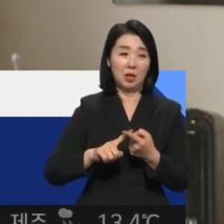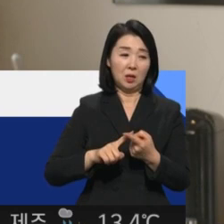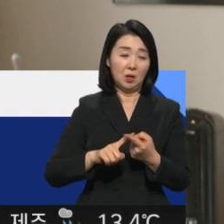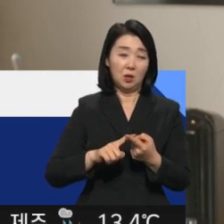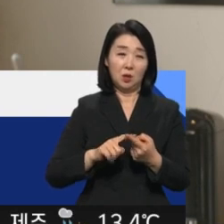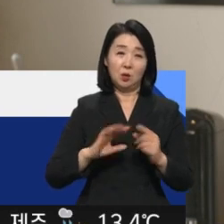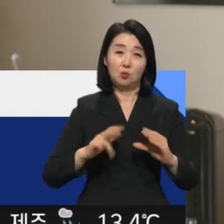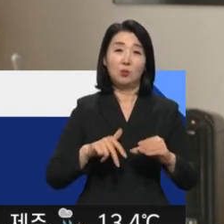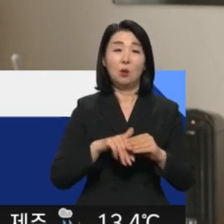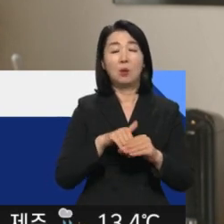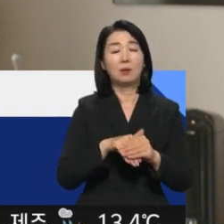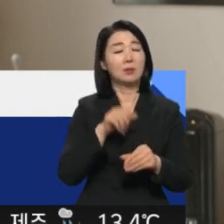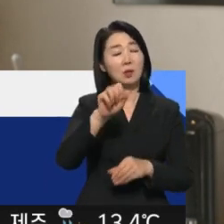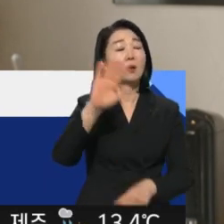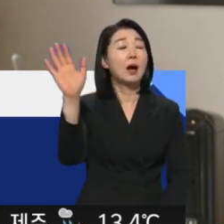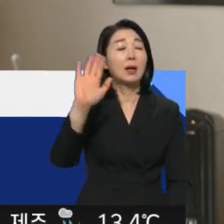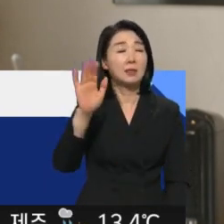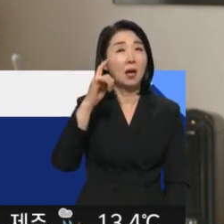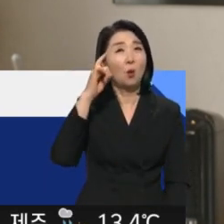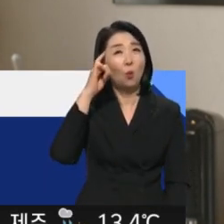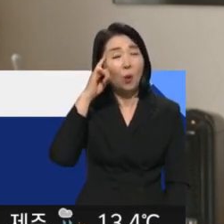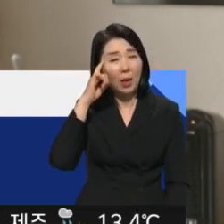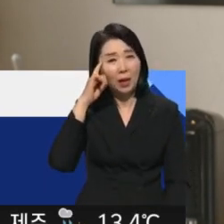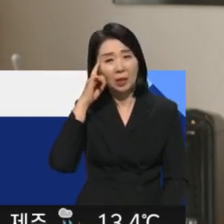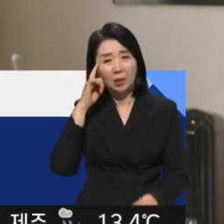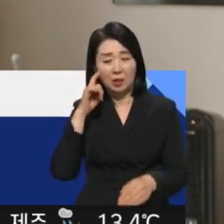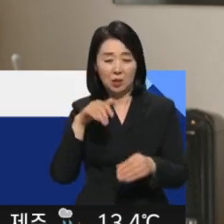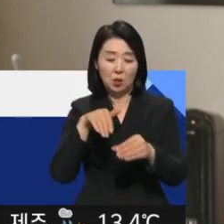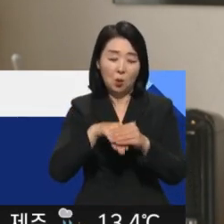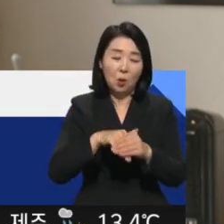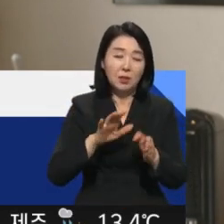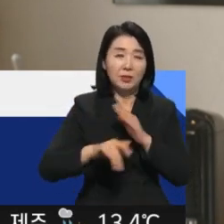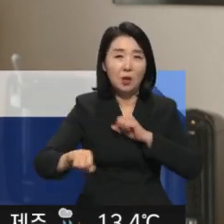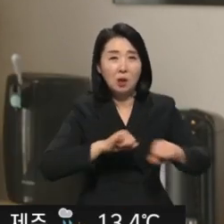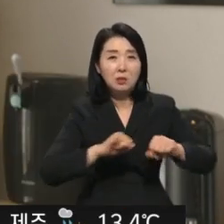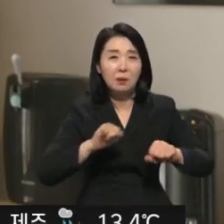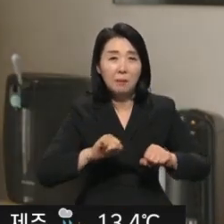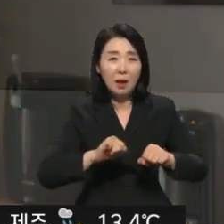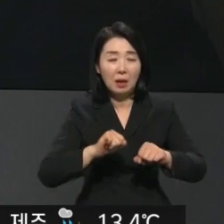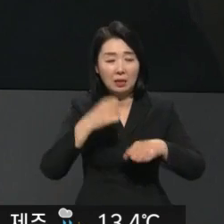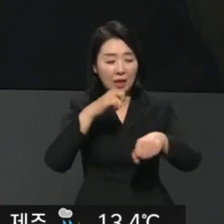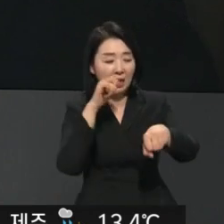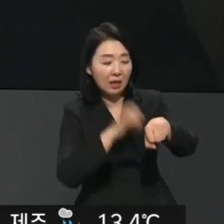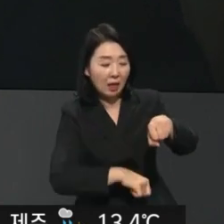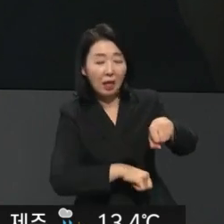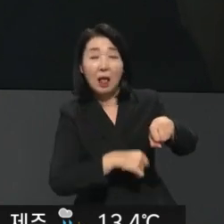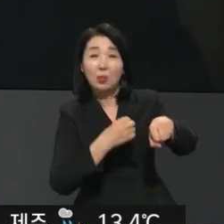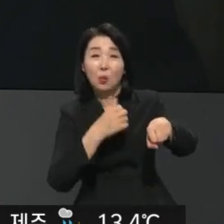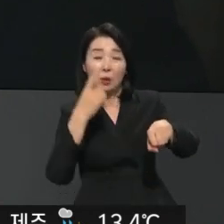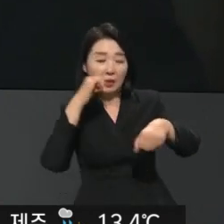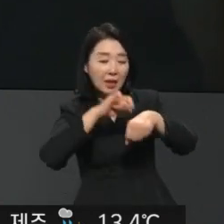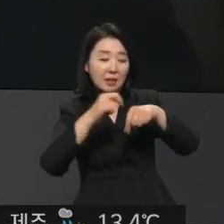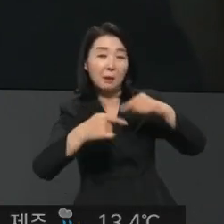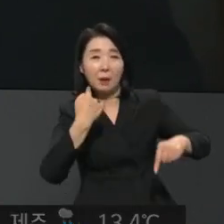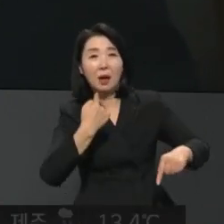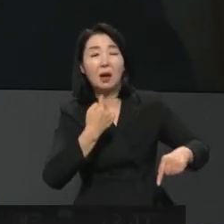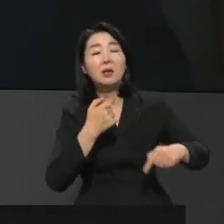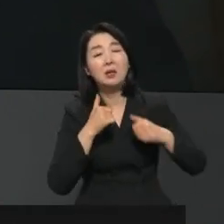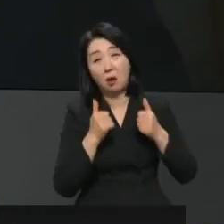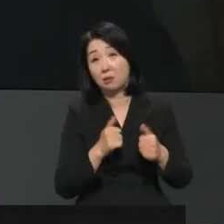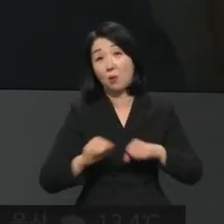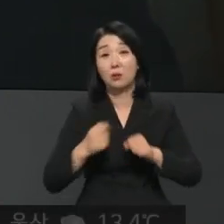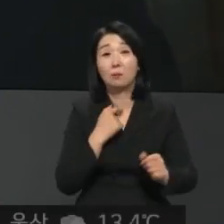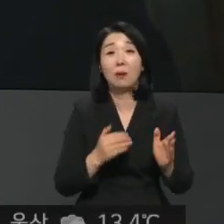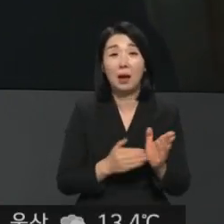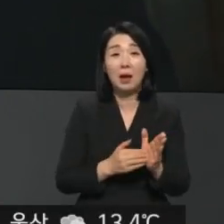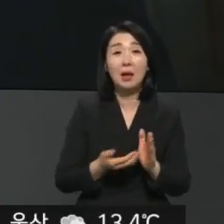다리 인대가 끊어지고 망치 테러를 당하면서도 최선을 다해 뛰었습니다. 그러나 대선 패배 책임지고 당대표